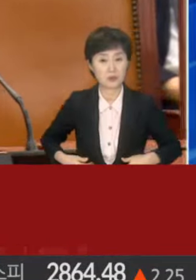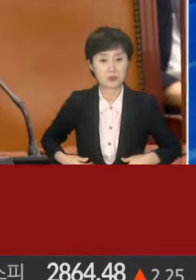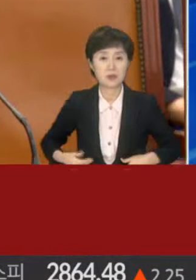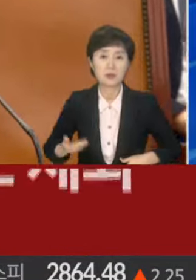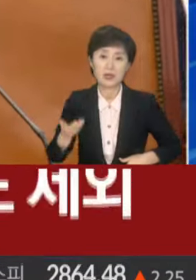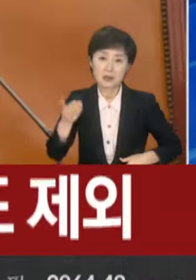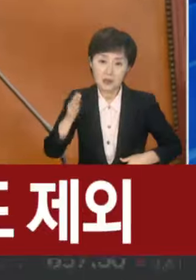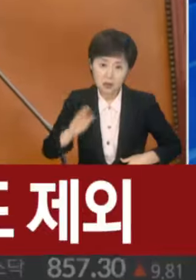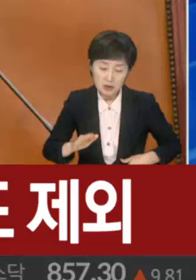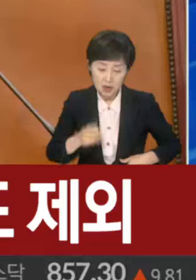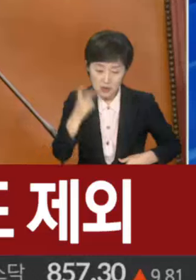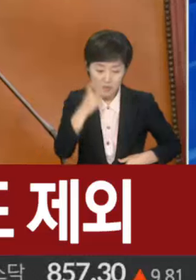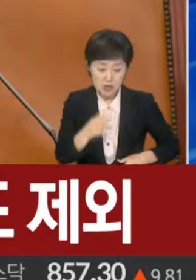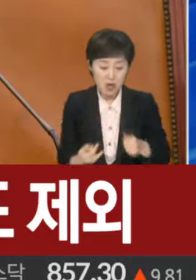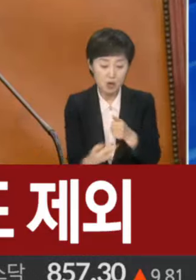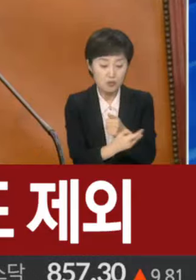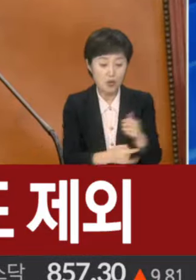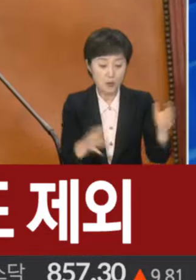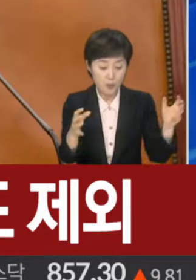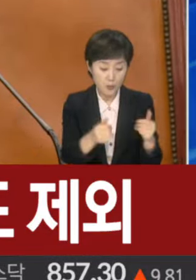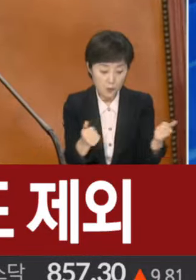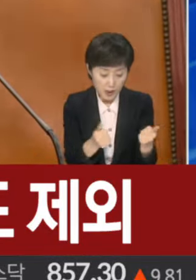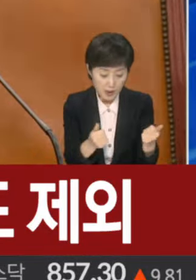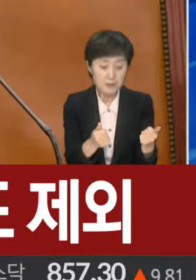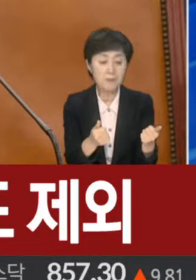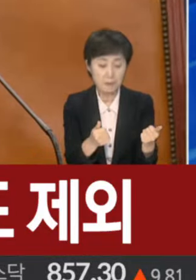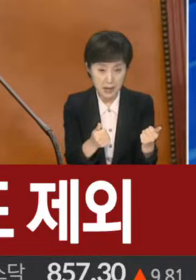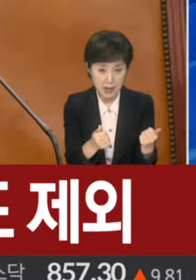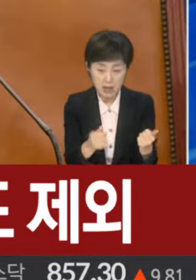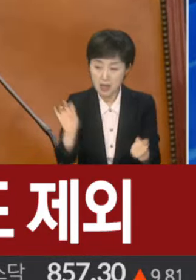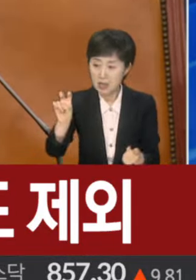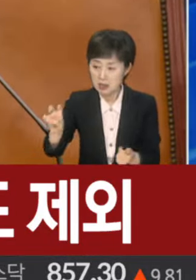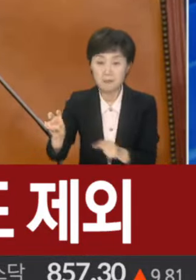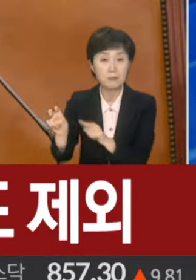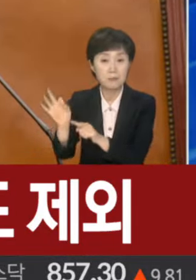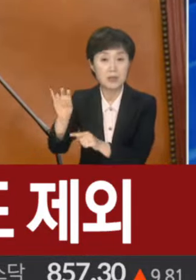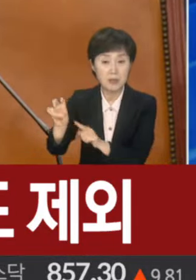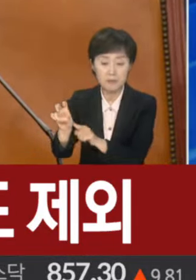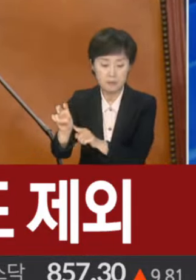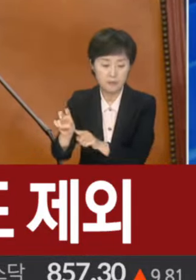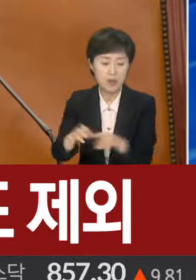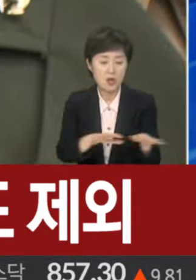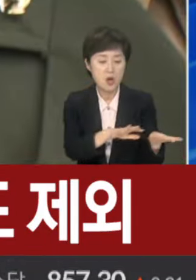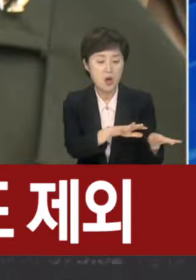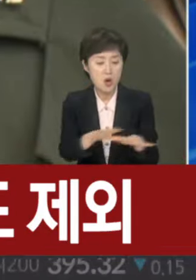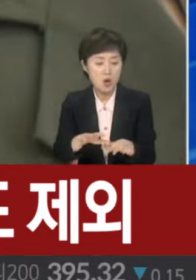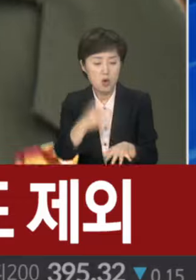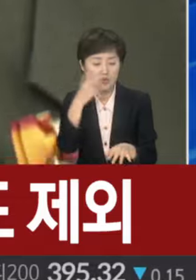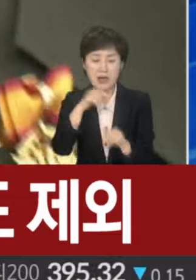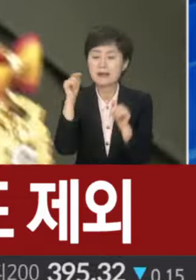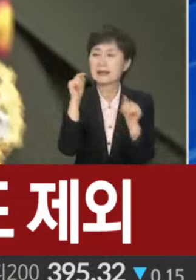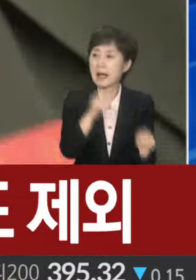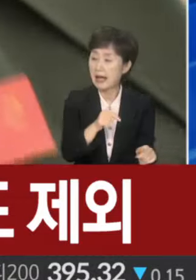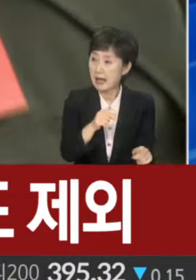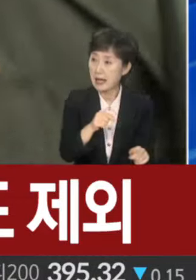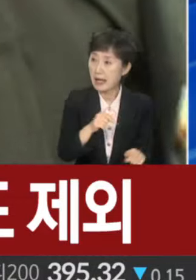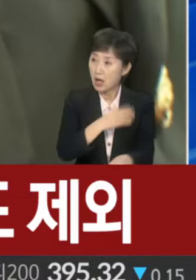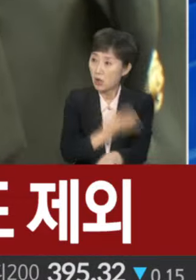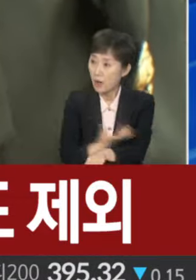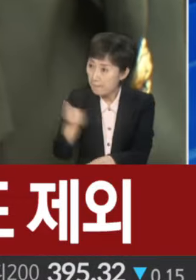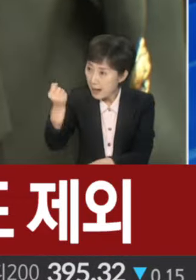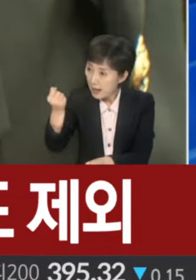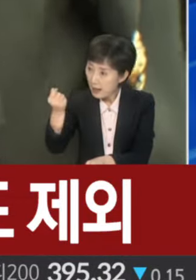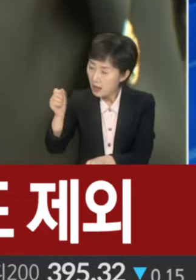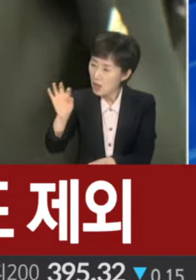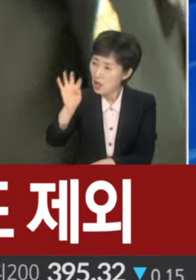아마 수사심의위원회에서 심의를 한 결과 임 전 사단장이 수중수색 지시란 주체가 아니었다고 판단했을 가능성이